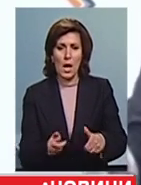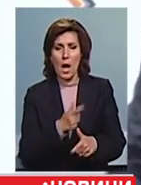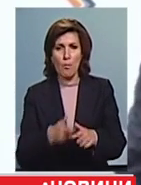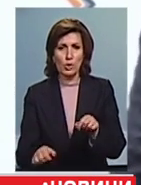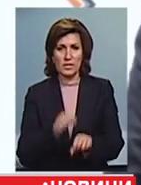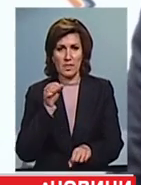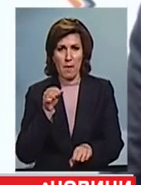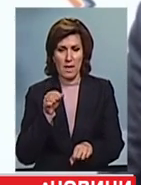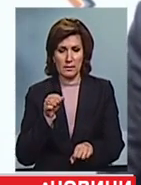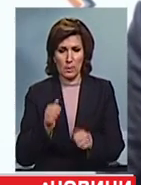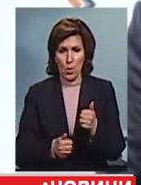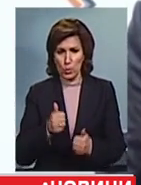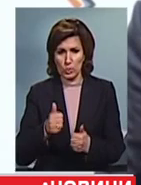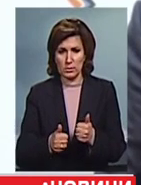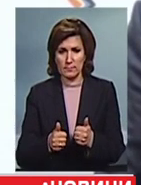або зірвати конкурс